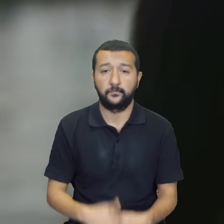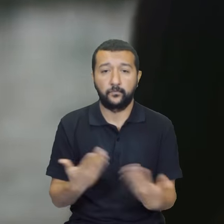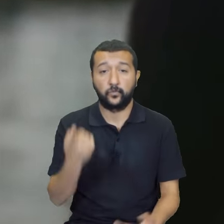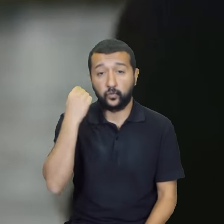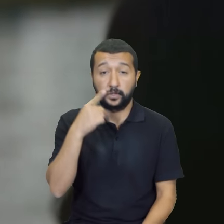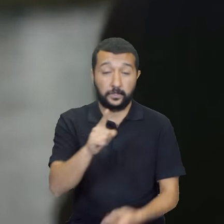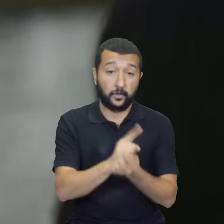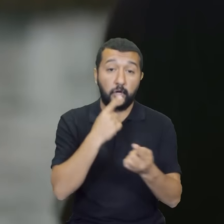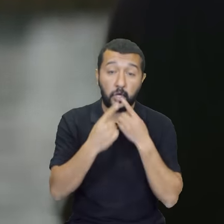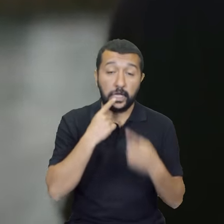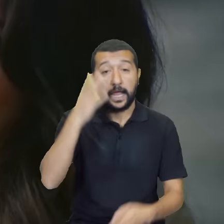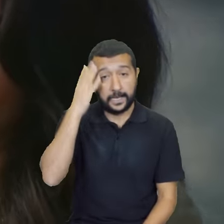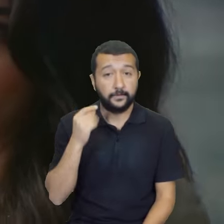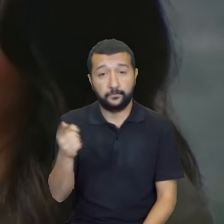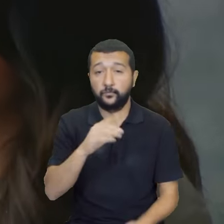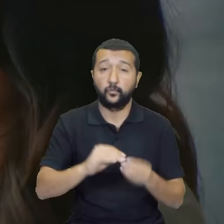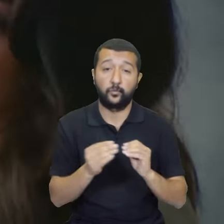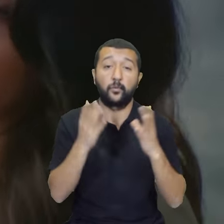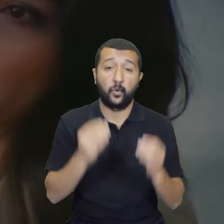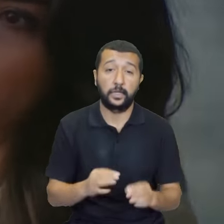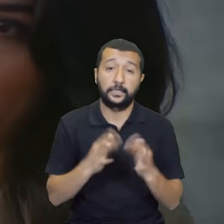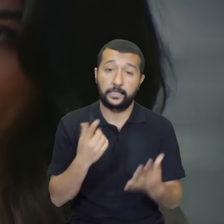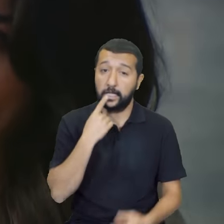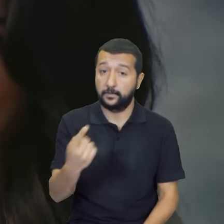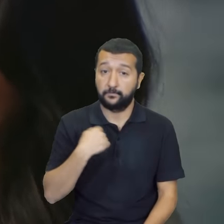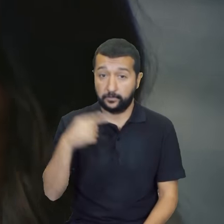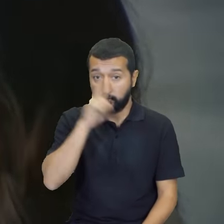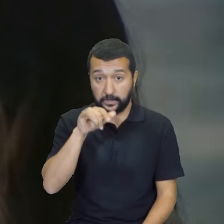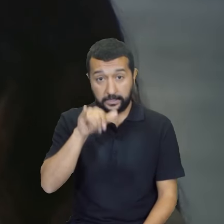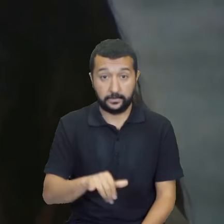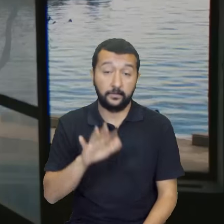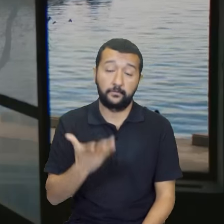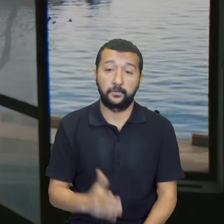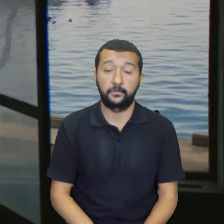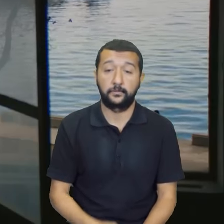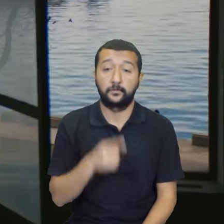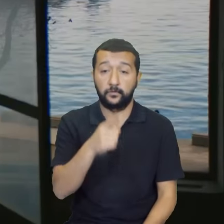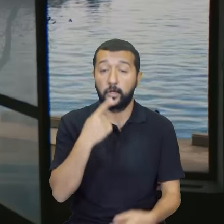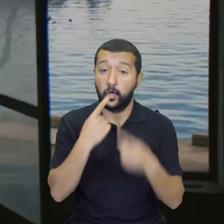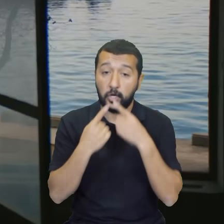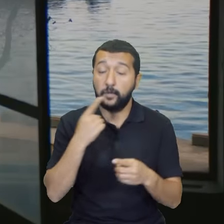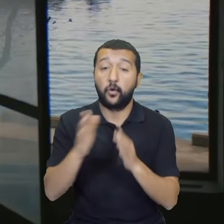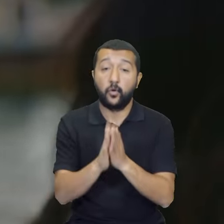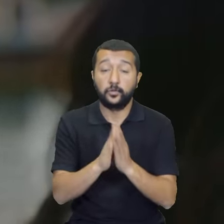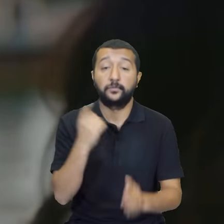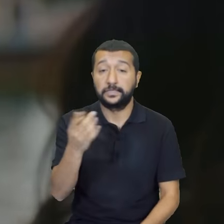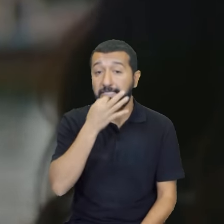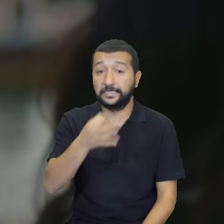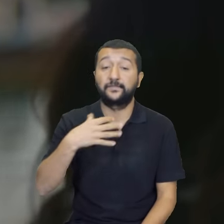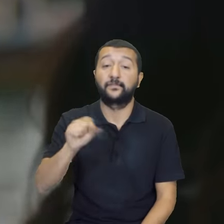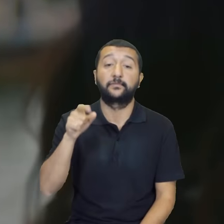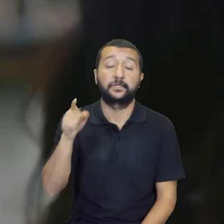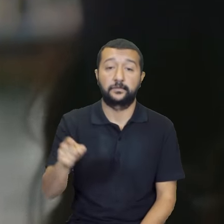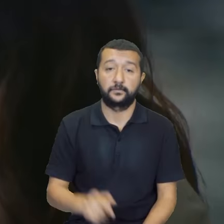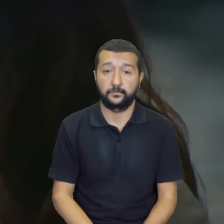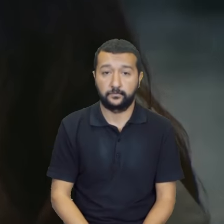dün seninle konuşunca anladım, hani bir problem var. Hani dedim acaba benimle mi ilgilenmem? Benim konuşmama, özür dilememe bile fırsat